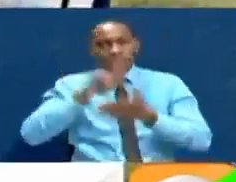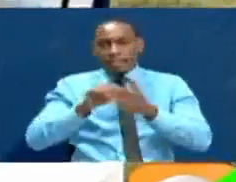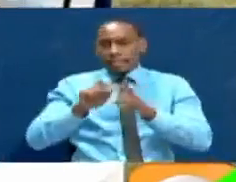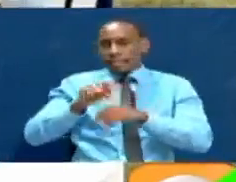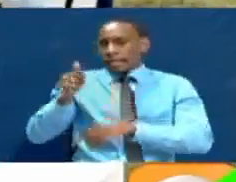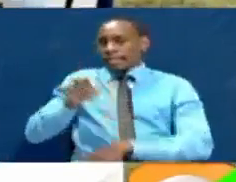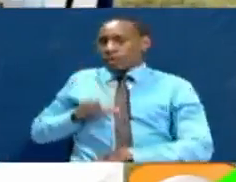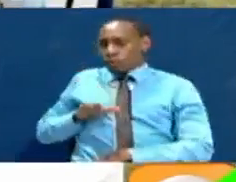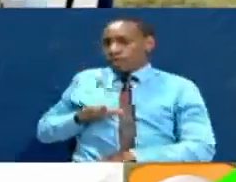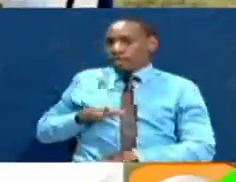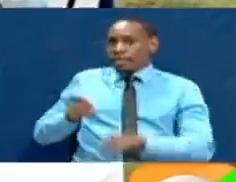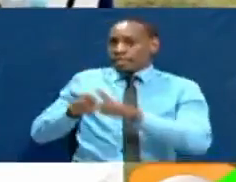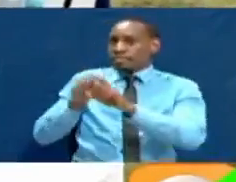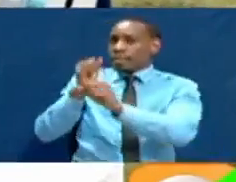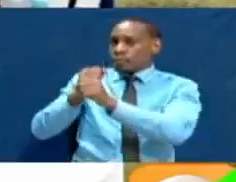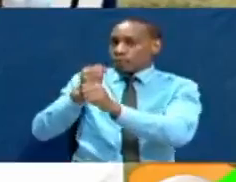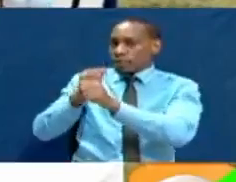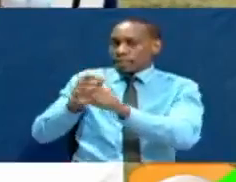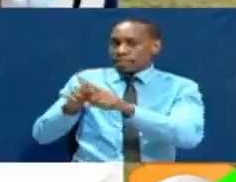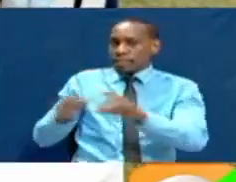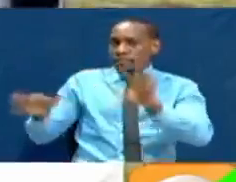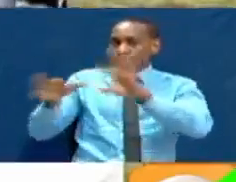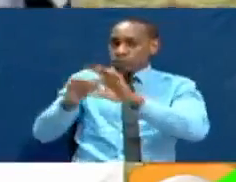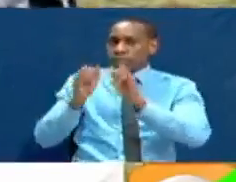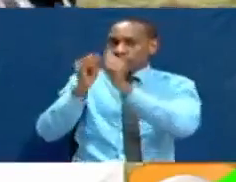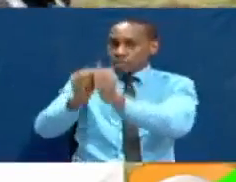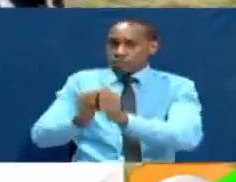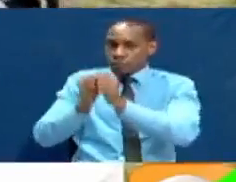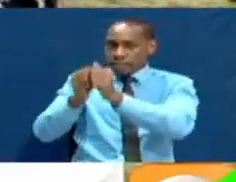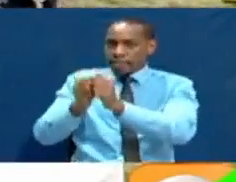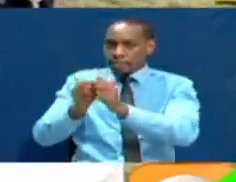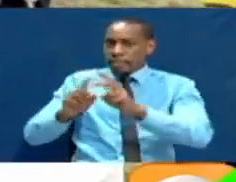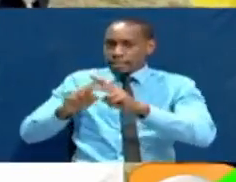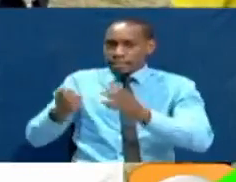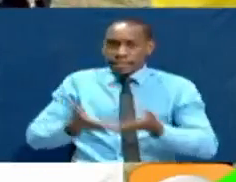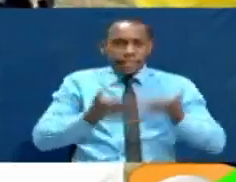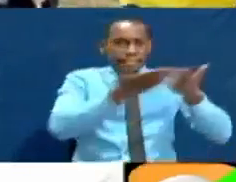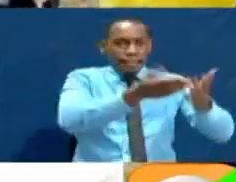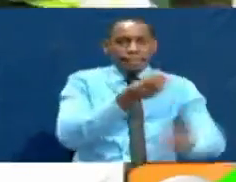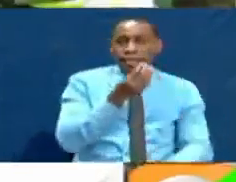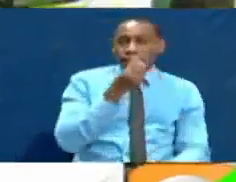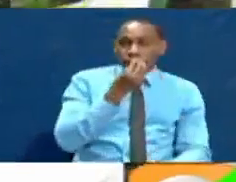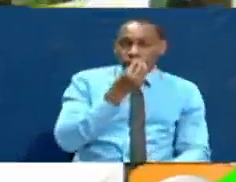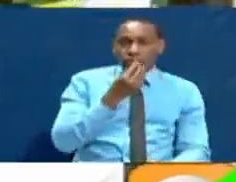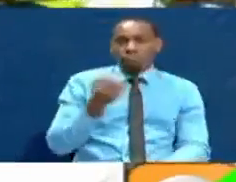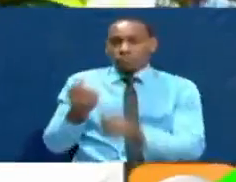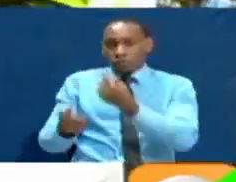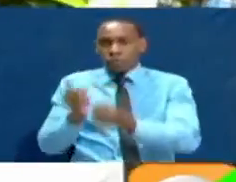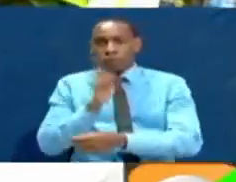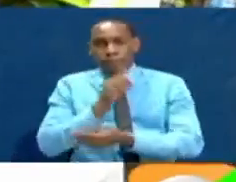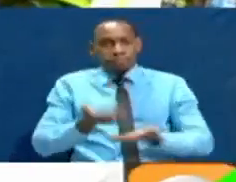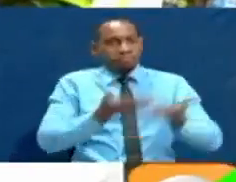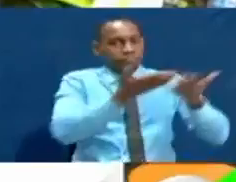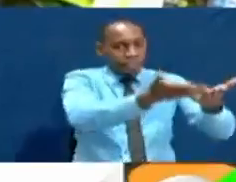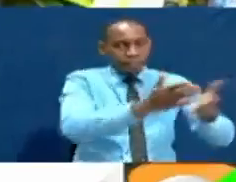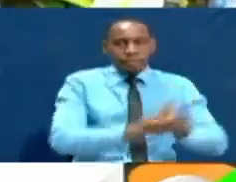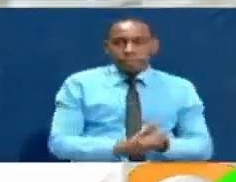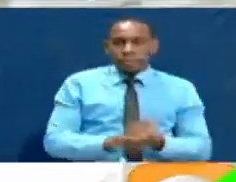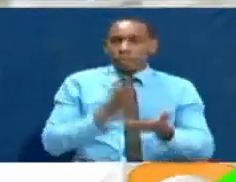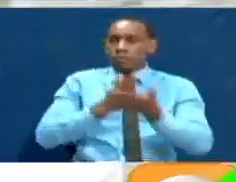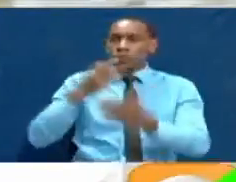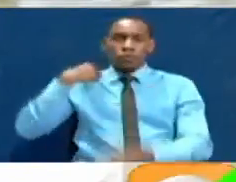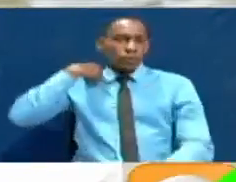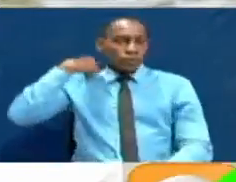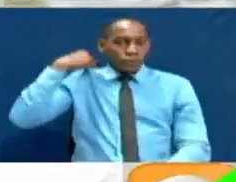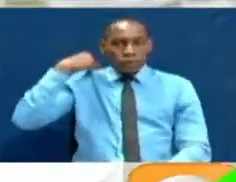Priscilla anafanya. Sasa ndio tukaungana pamoja, tukaanza kuwapatia chakula, tukawapikia. Ni kujitolea